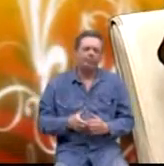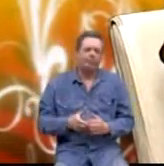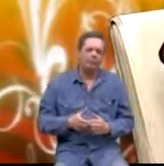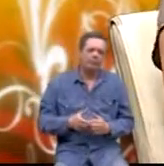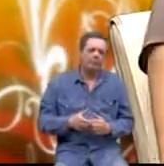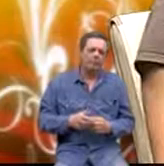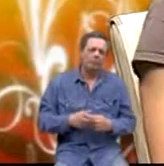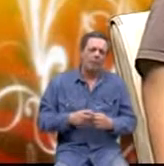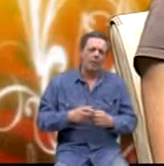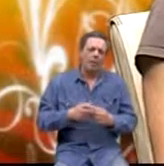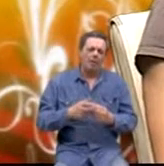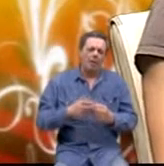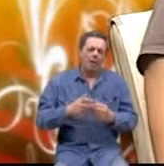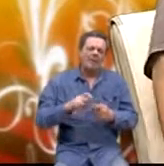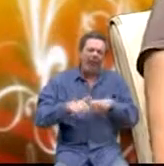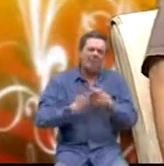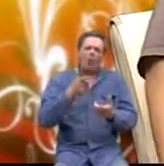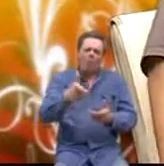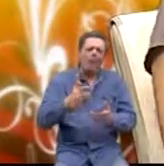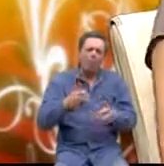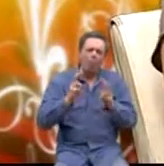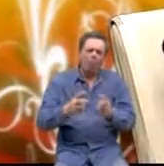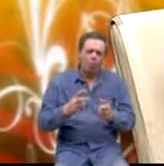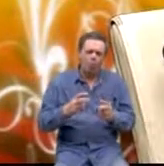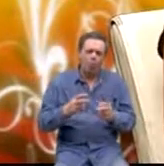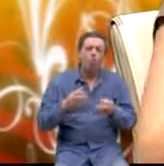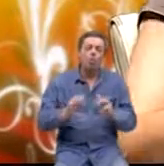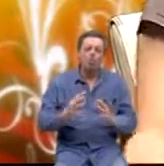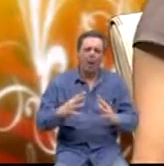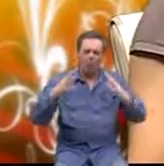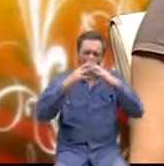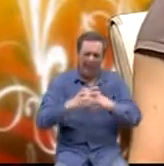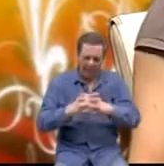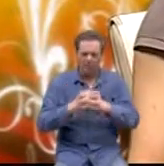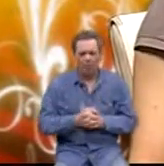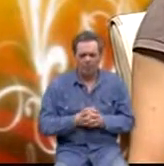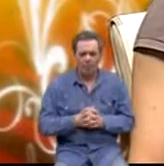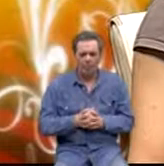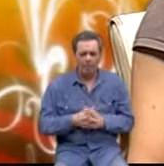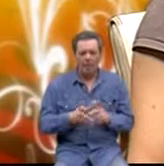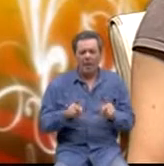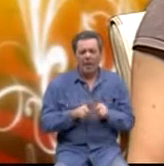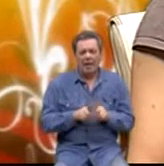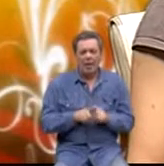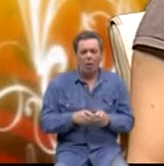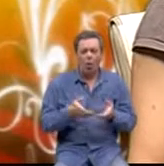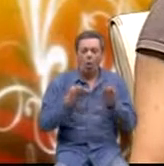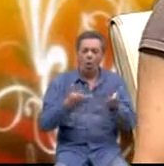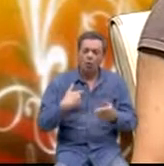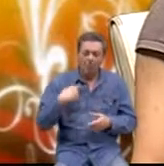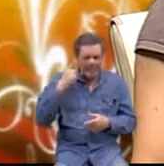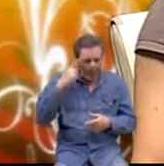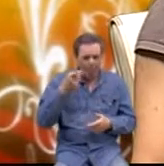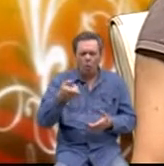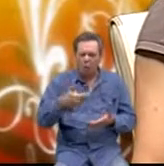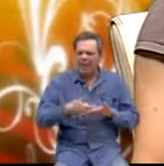koji onda njemu omogućuju socijalnu integraciju, bez obzira na to što je to s čime se on suočava. I isto tako ono što znamo i je